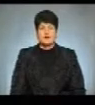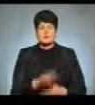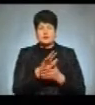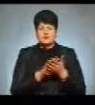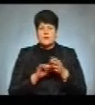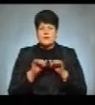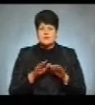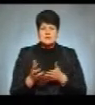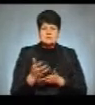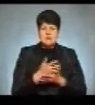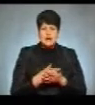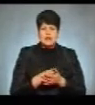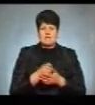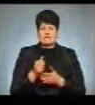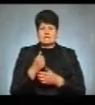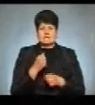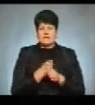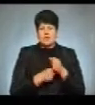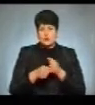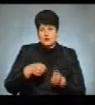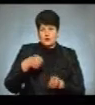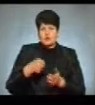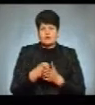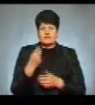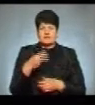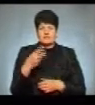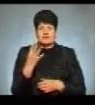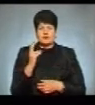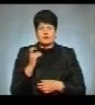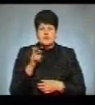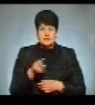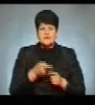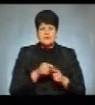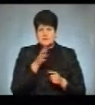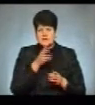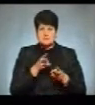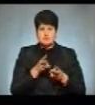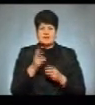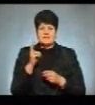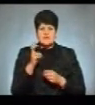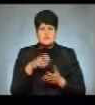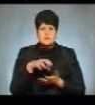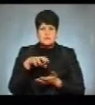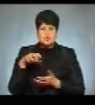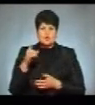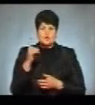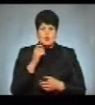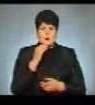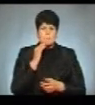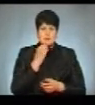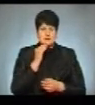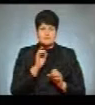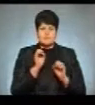акція «Збери великодній кошик воїну АТО» до 24 квітня. За цей час випечуть 200 пасок і 100 пряників. Їх передадуть